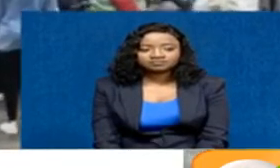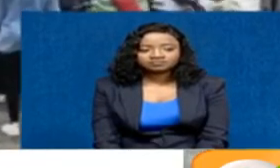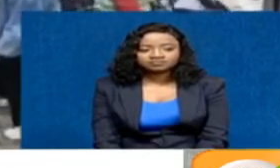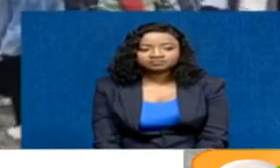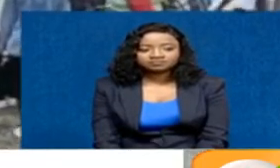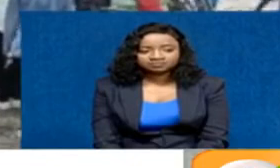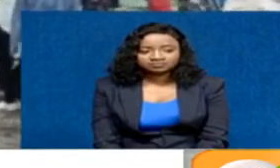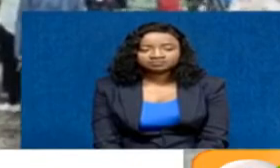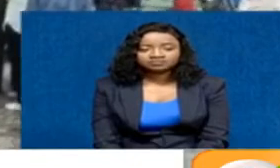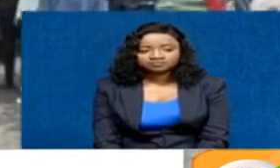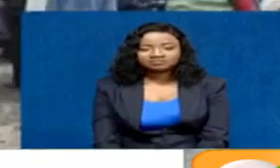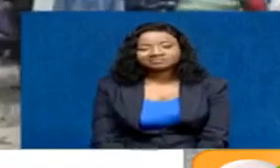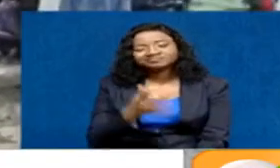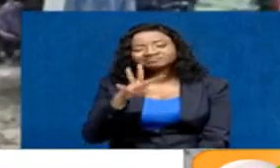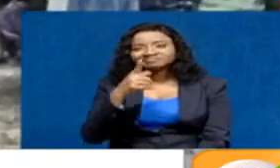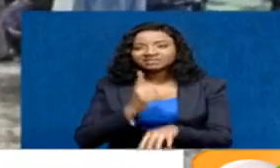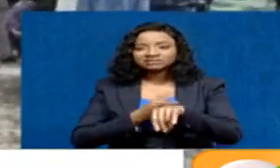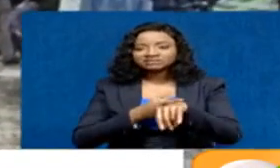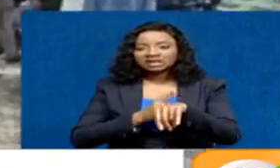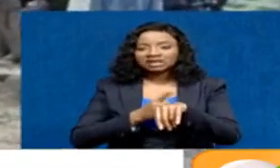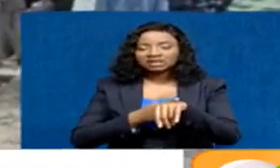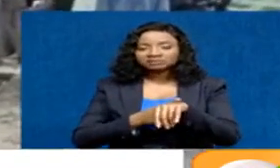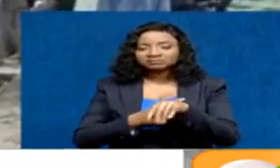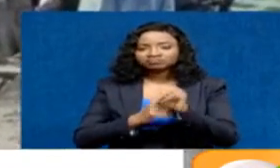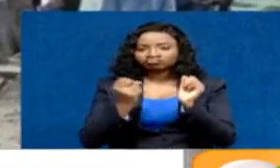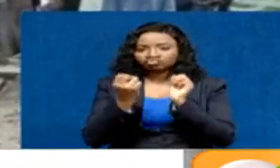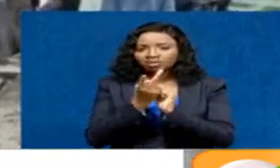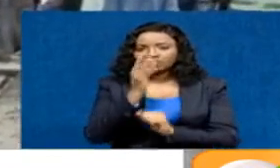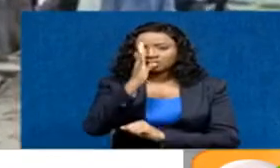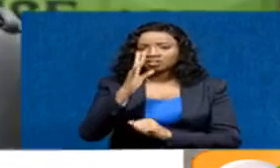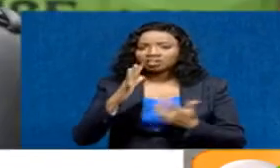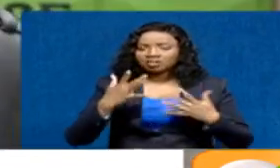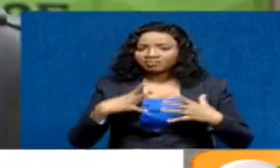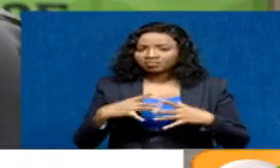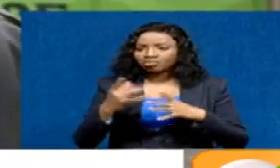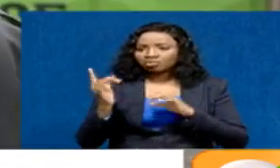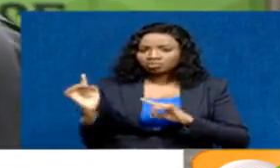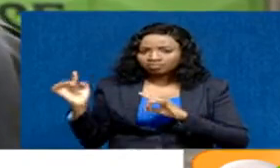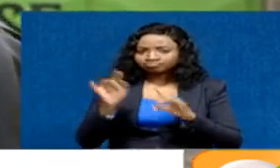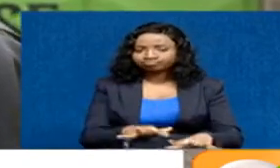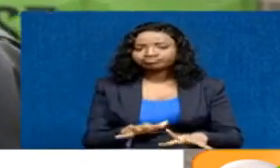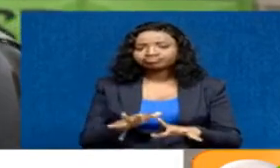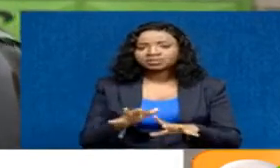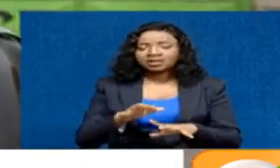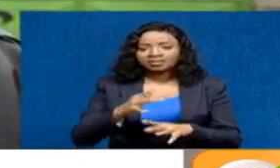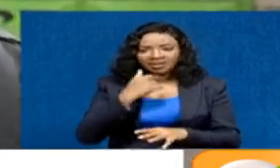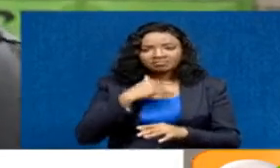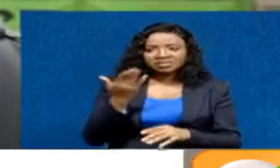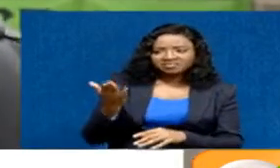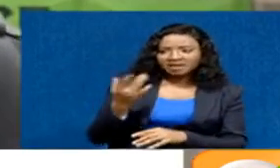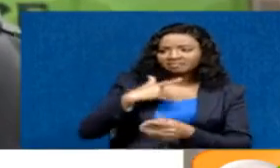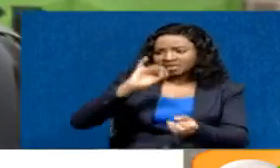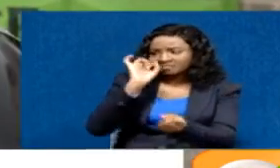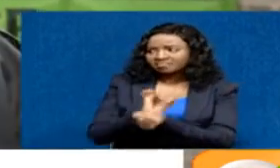Kitu ya maraundi saa sita, watu walipitia wengi, alafu wakakimbia. Nilikuwa hapo karibu na hapo Savanah,